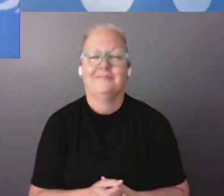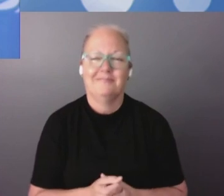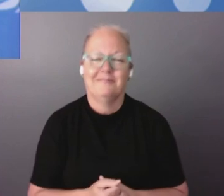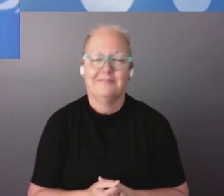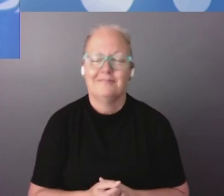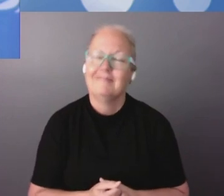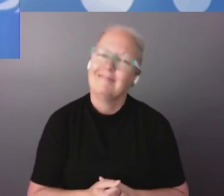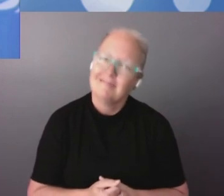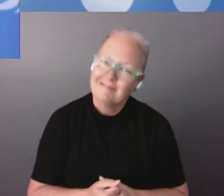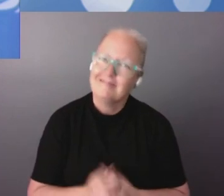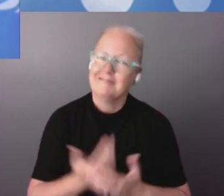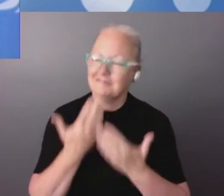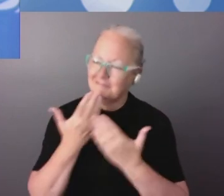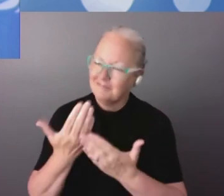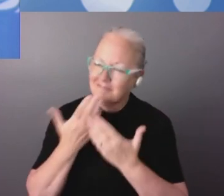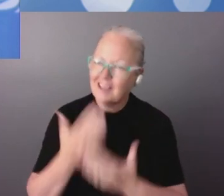Международного